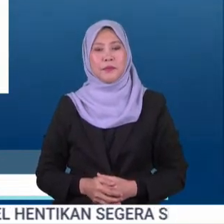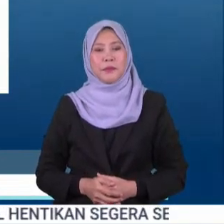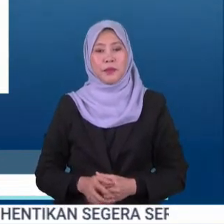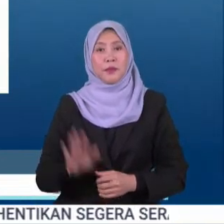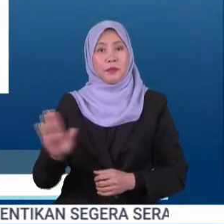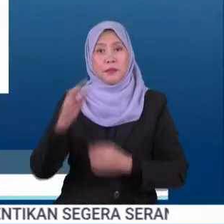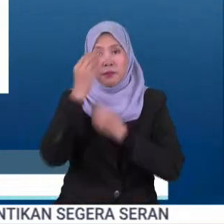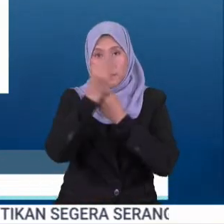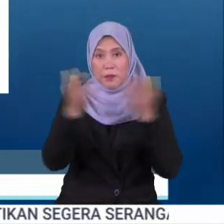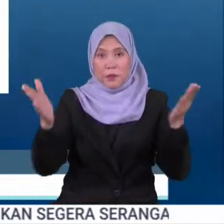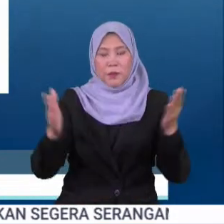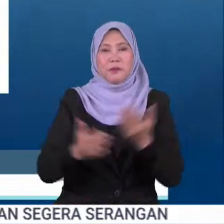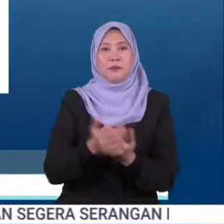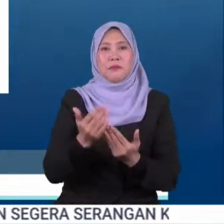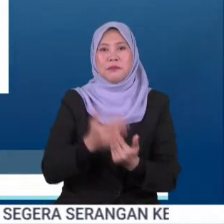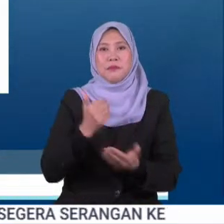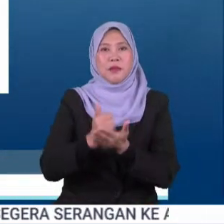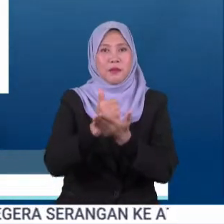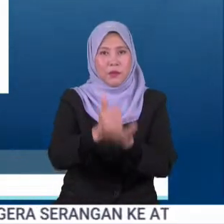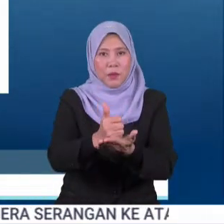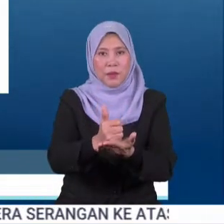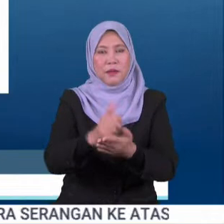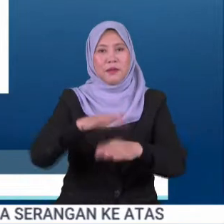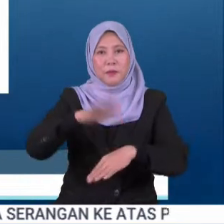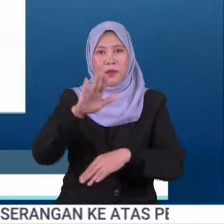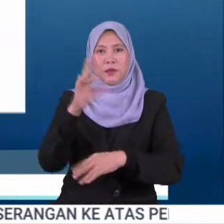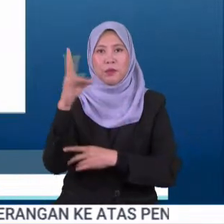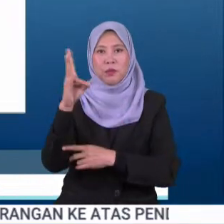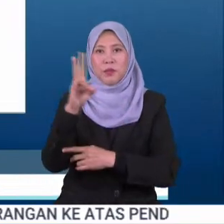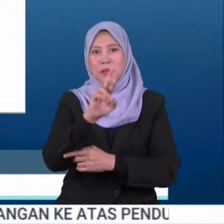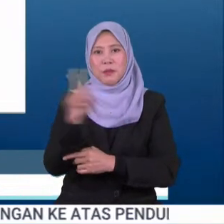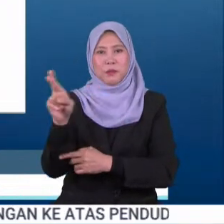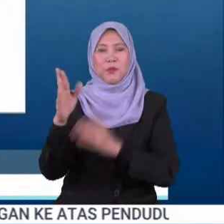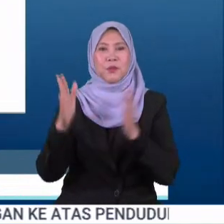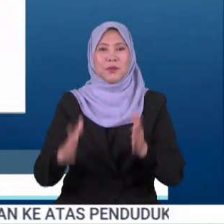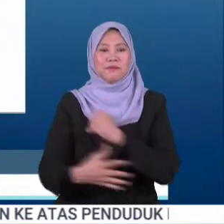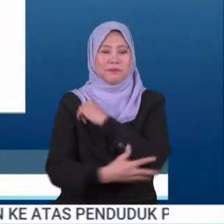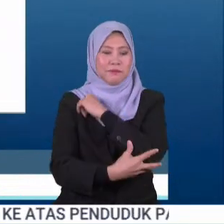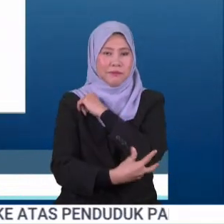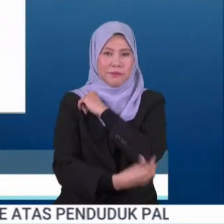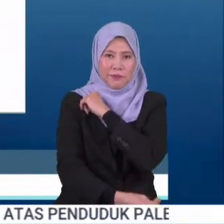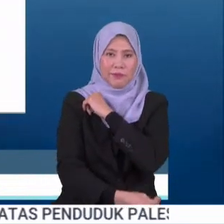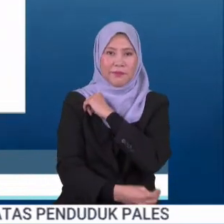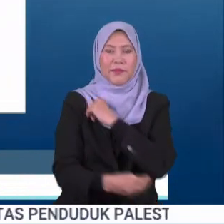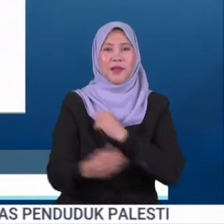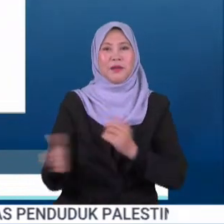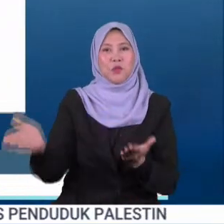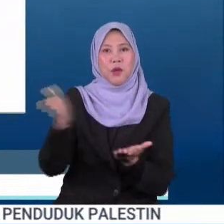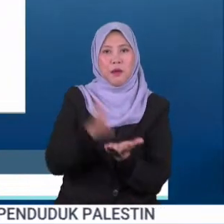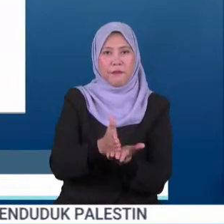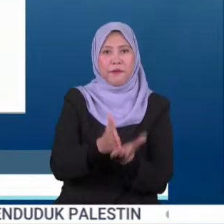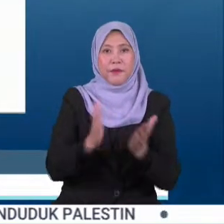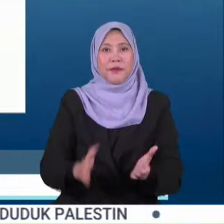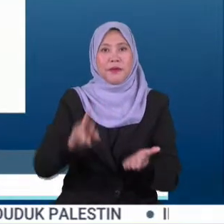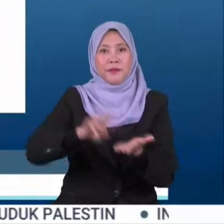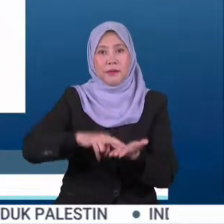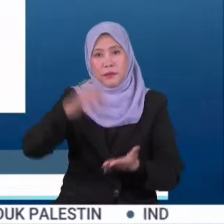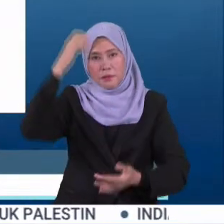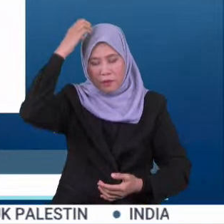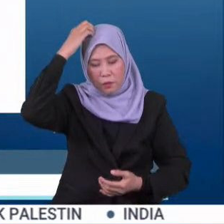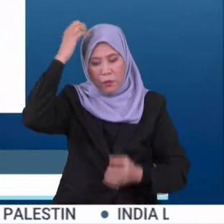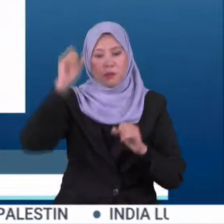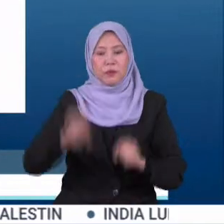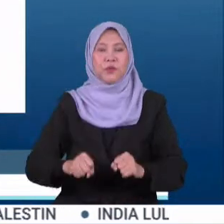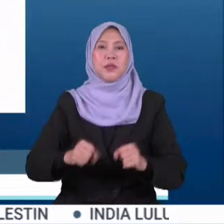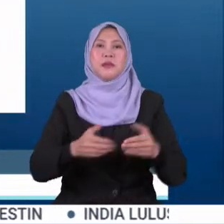Kenyataan menyebut ia bagi membolehkan bantuan melibatkan lebih 17,000 asnaf fakir miskin dan mualaf daftar di Selangor itu